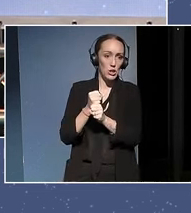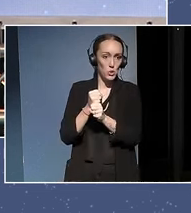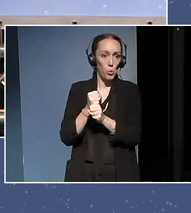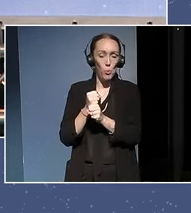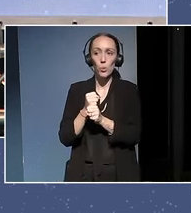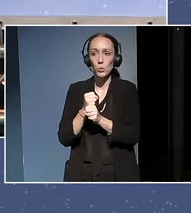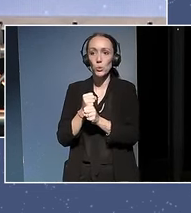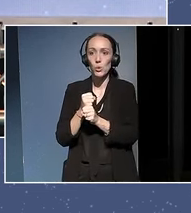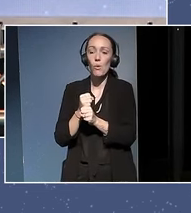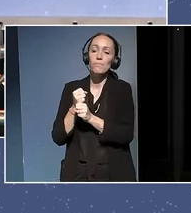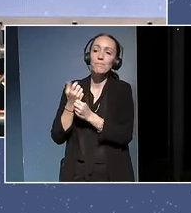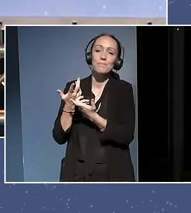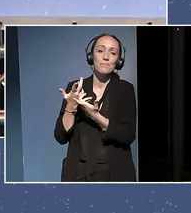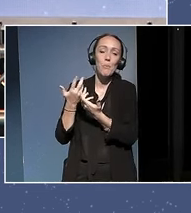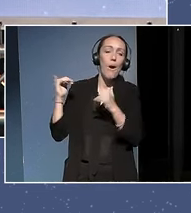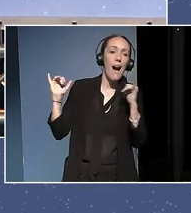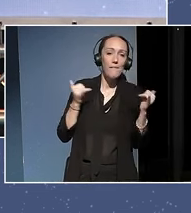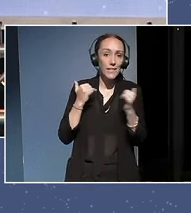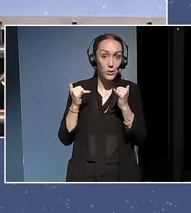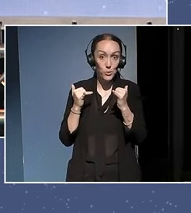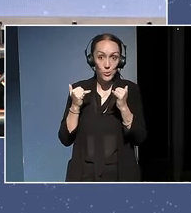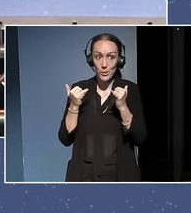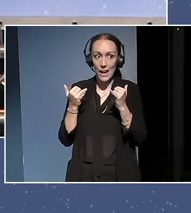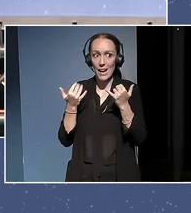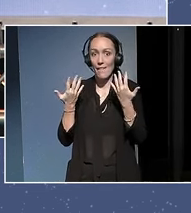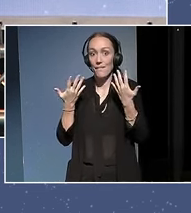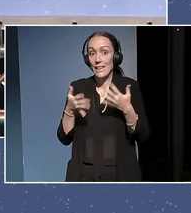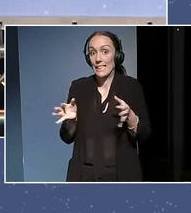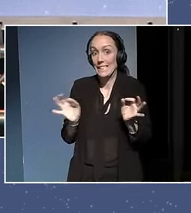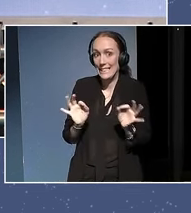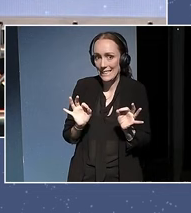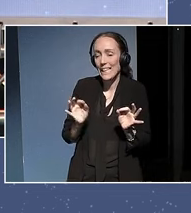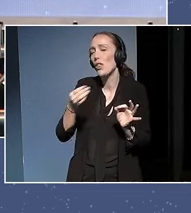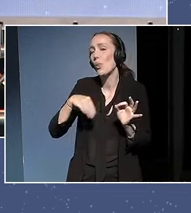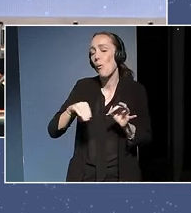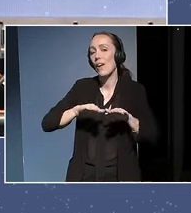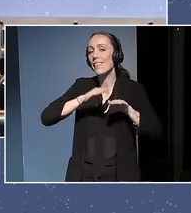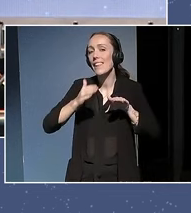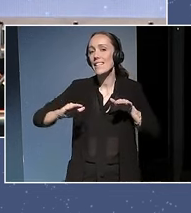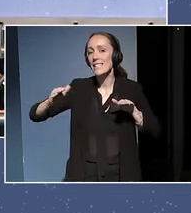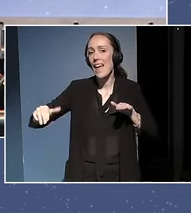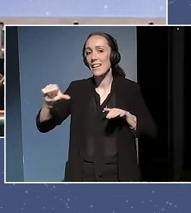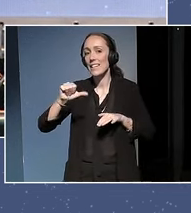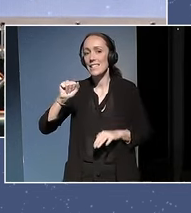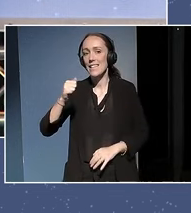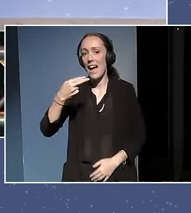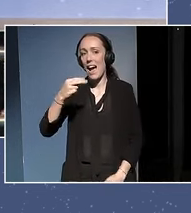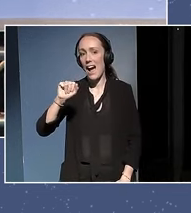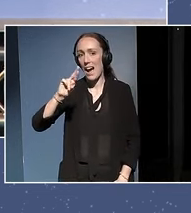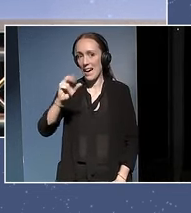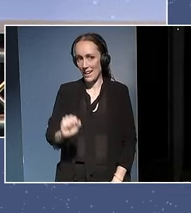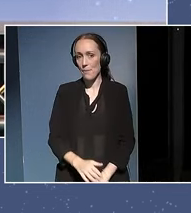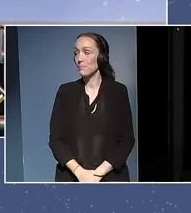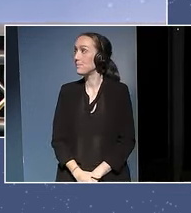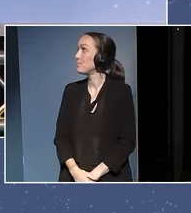incredibile avventura non ancora finita nel deserto del Sara commentiamolo un po' eh Queste sono